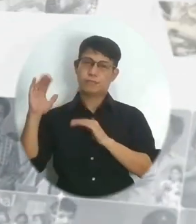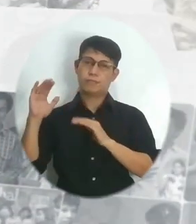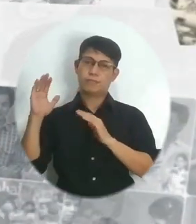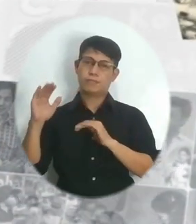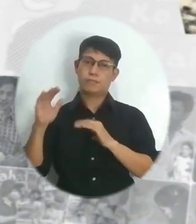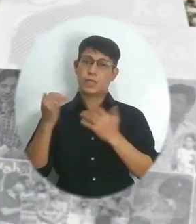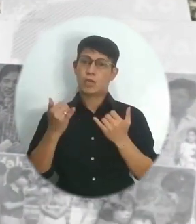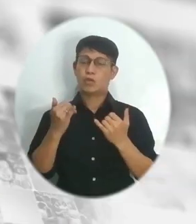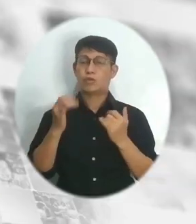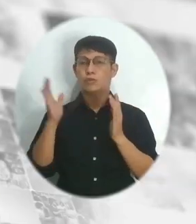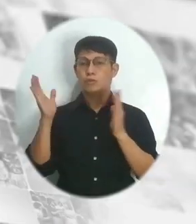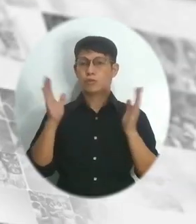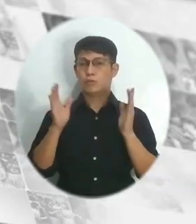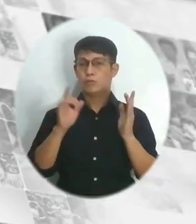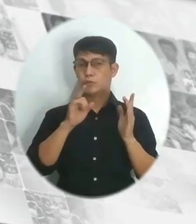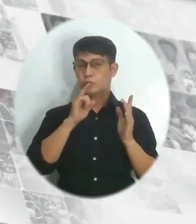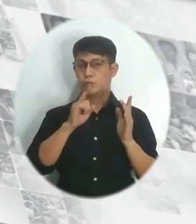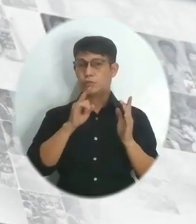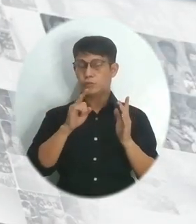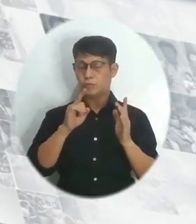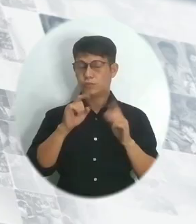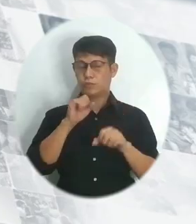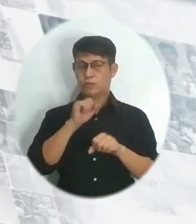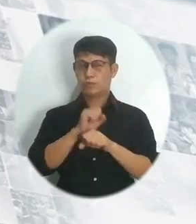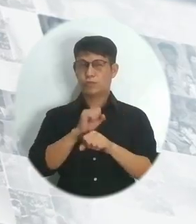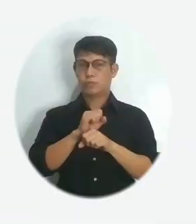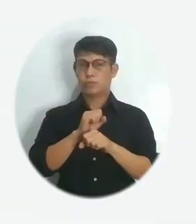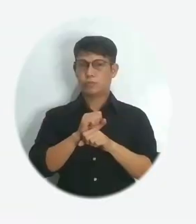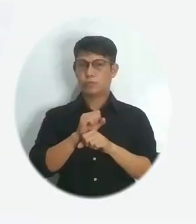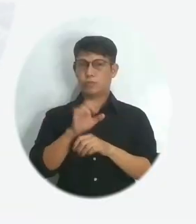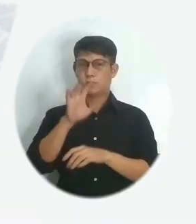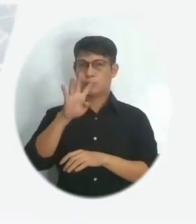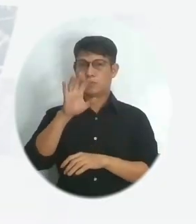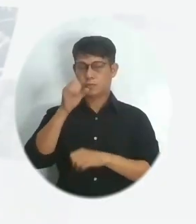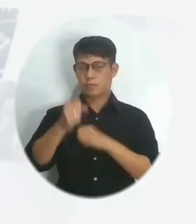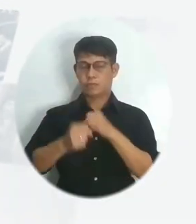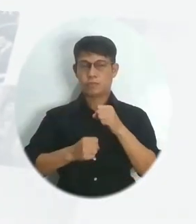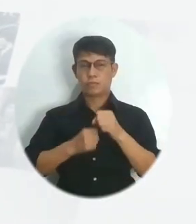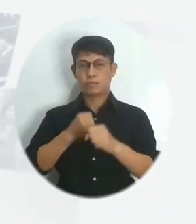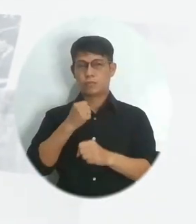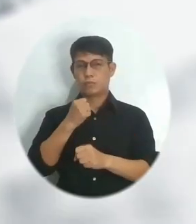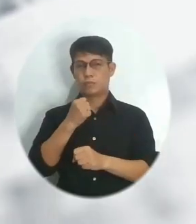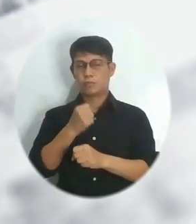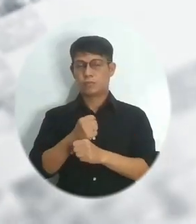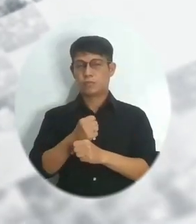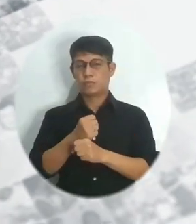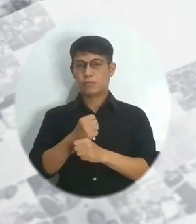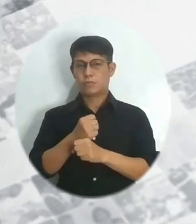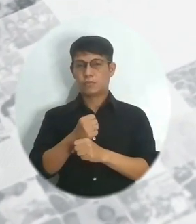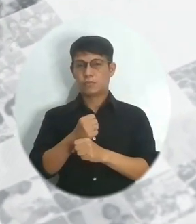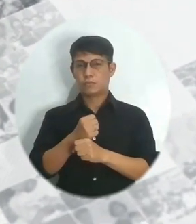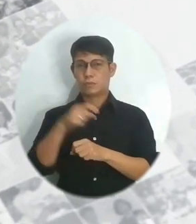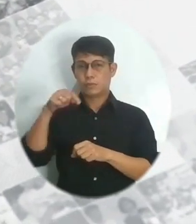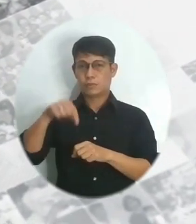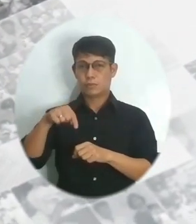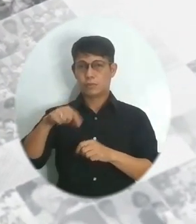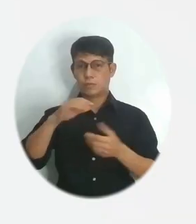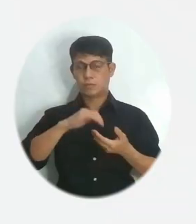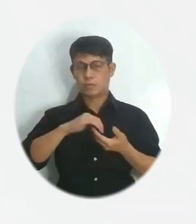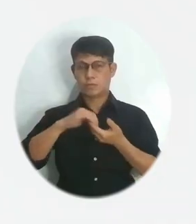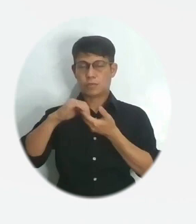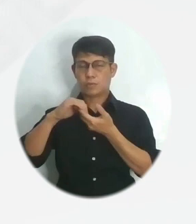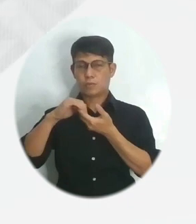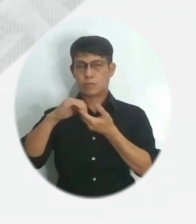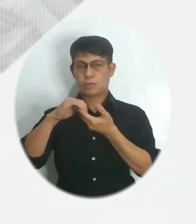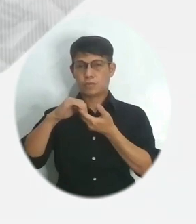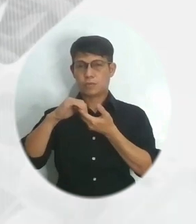Serbisyo, lalo na ang public service, ay trabahong indibido. Sa loob ng 45 taon dito